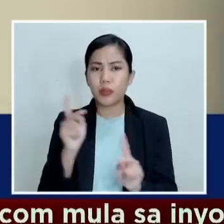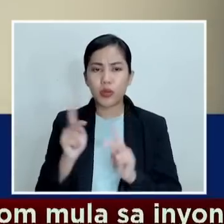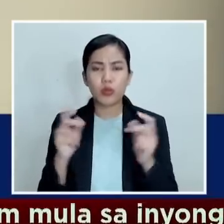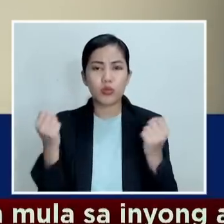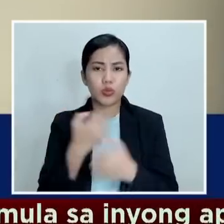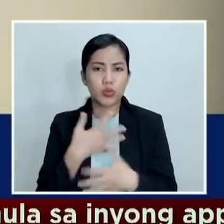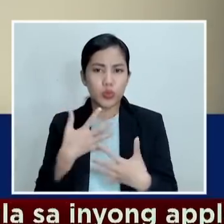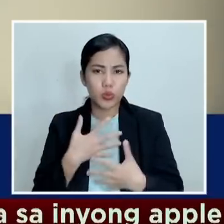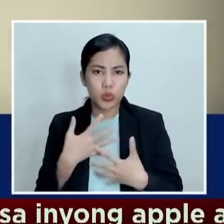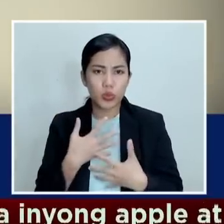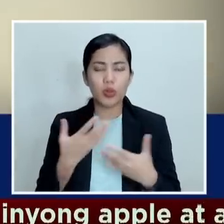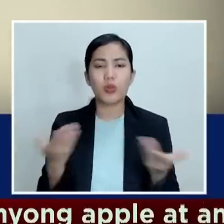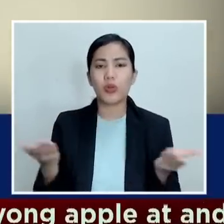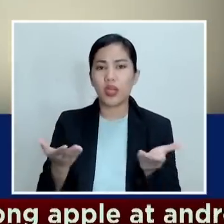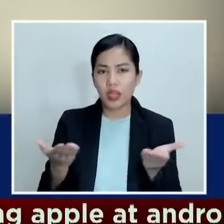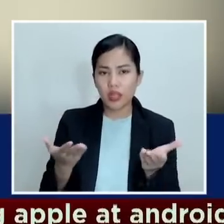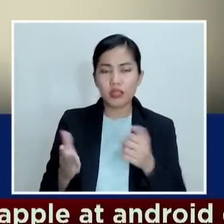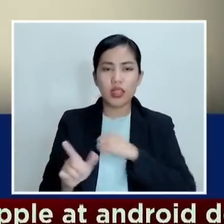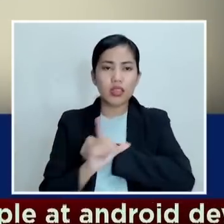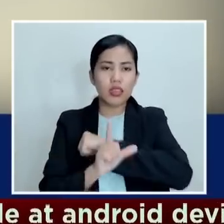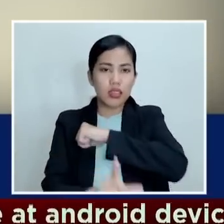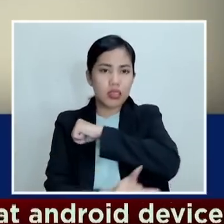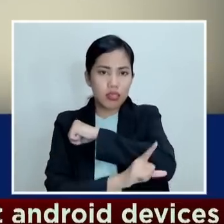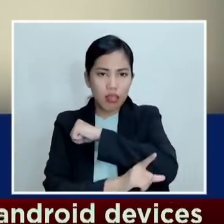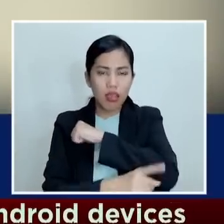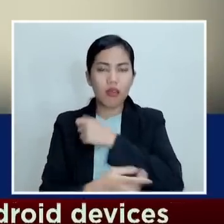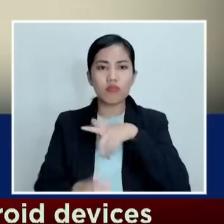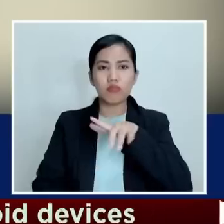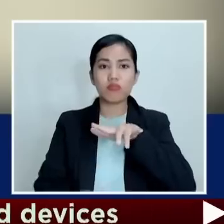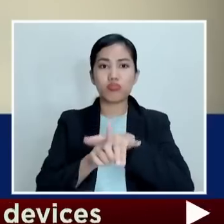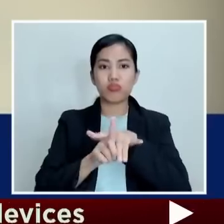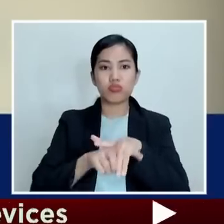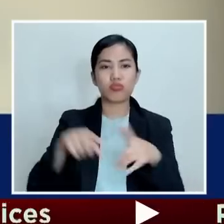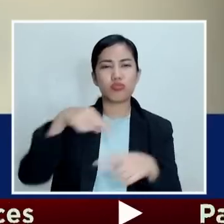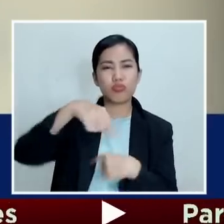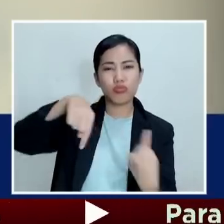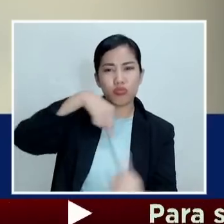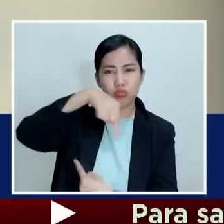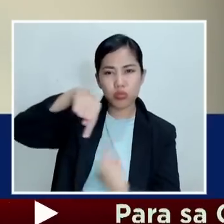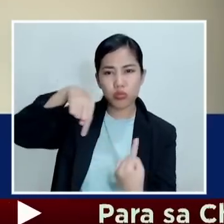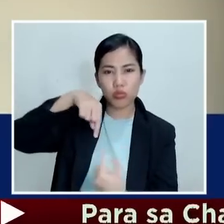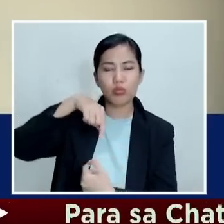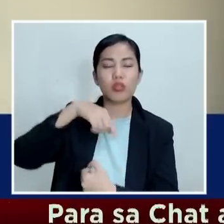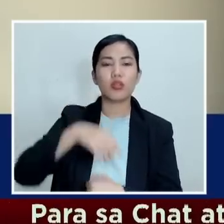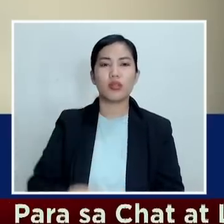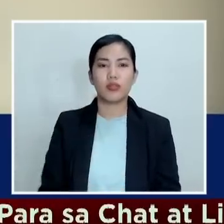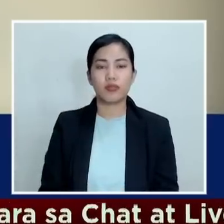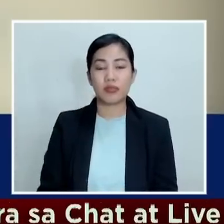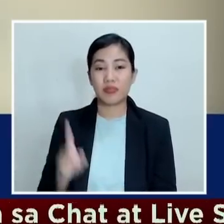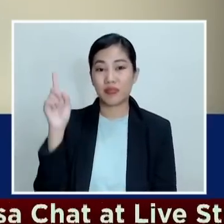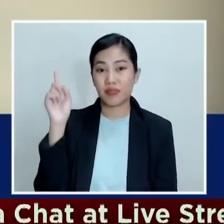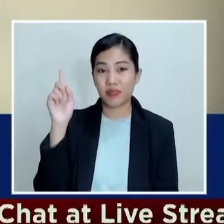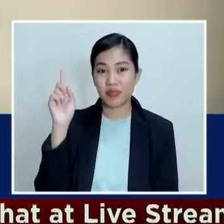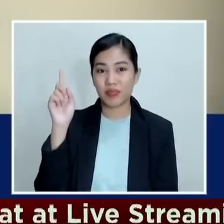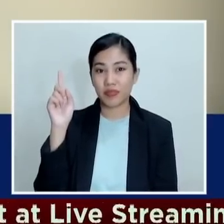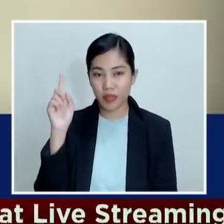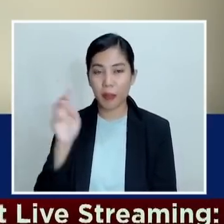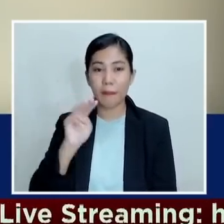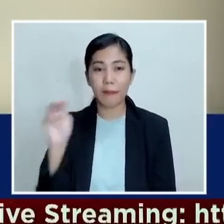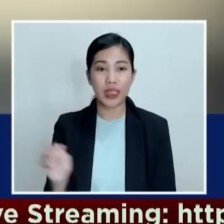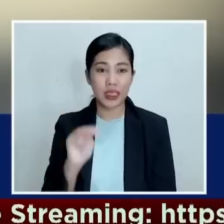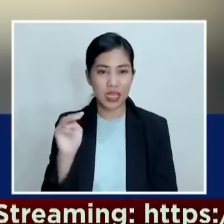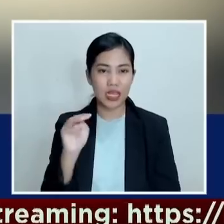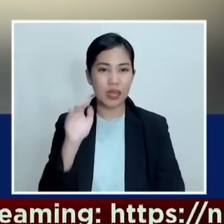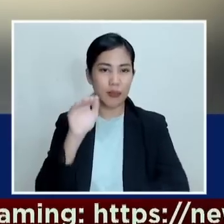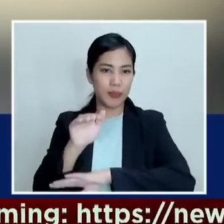sa Baybay City, Leyte ang paglitaw sa karagatan ng isang ipo-ipo o waterspout Lunes din ng hapon. Kwento ng